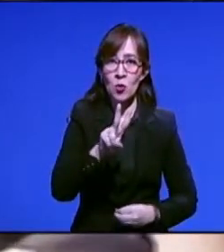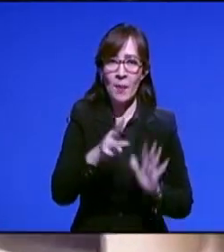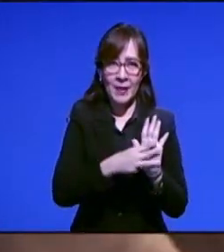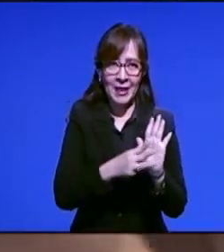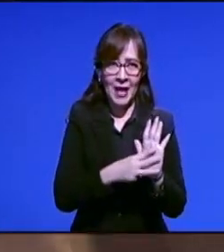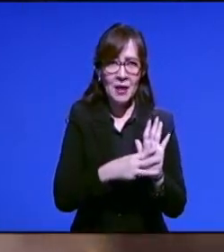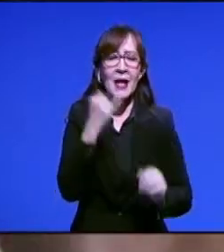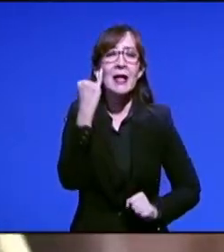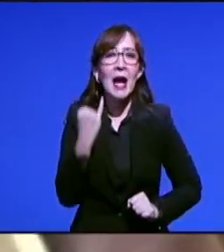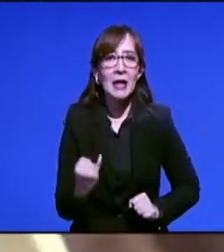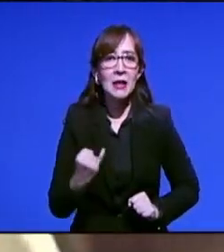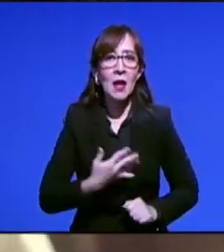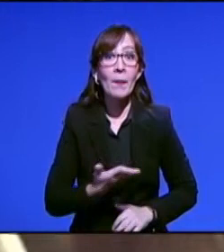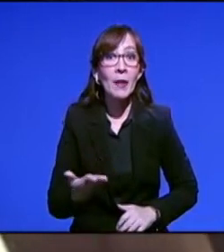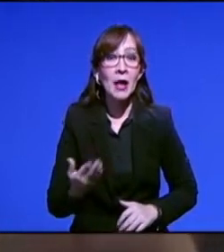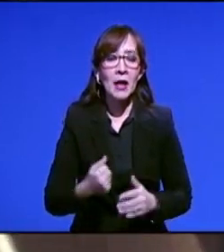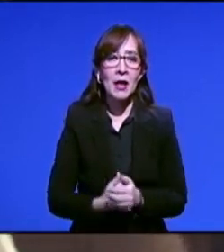sekolah.